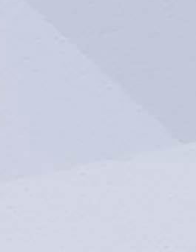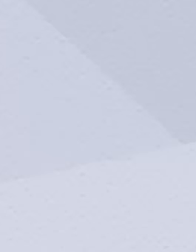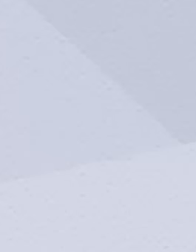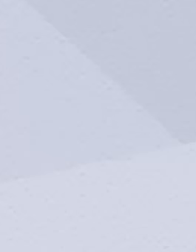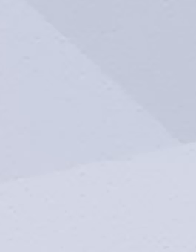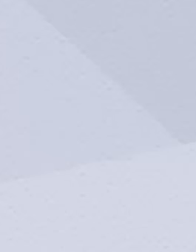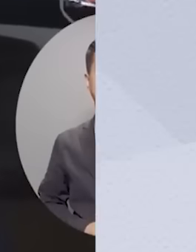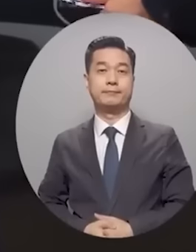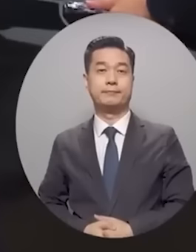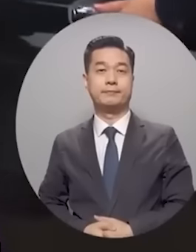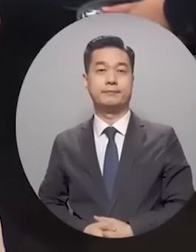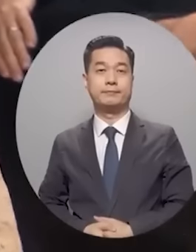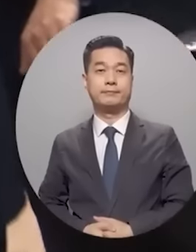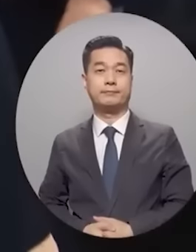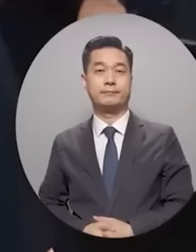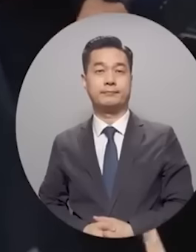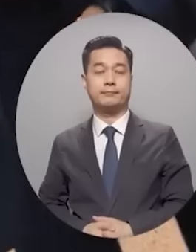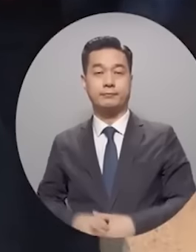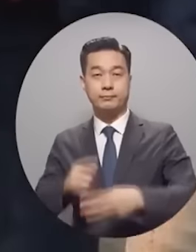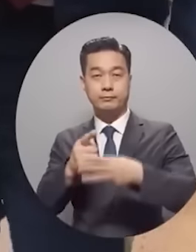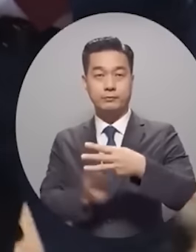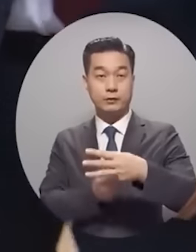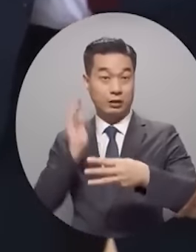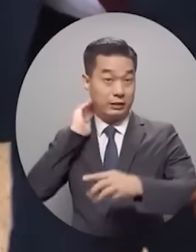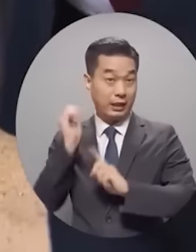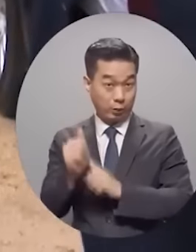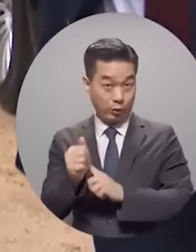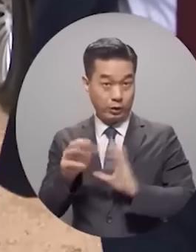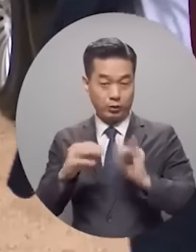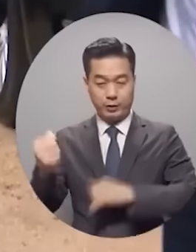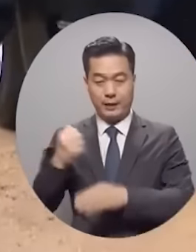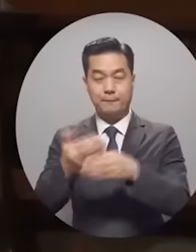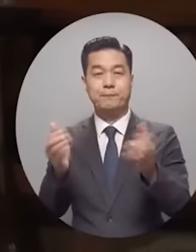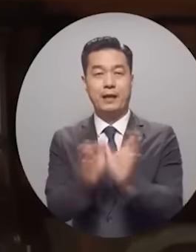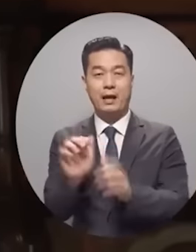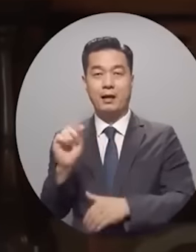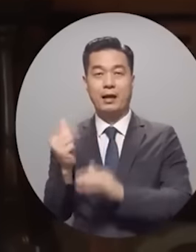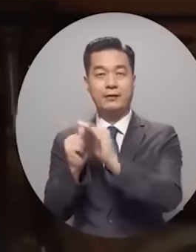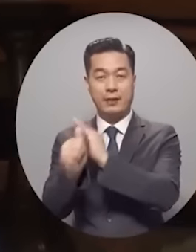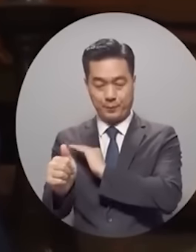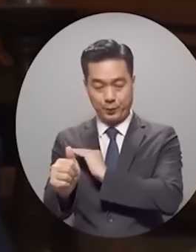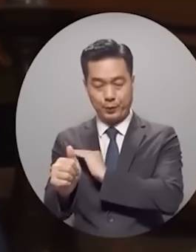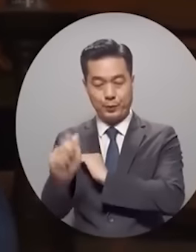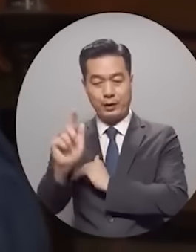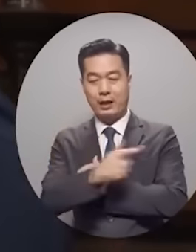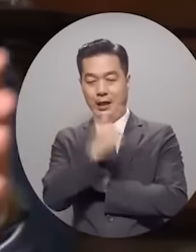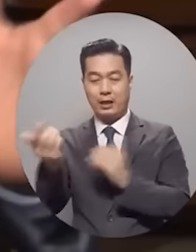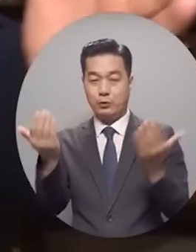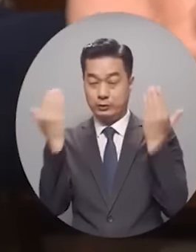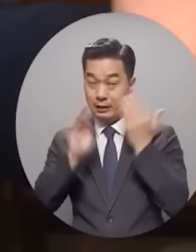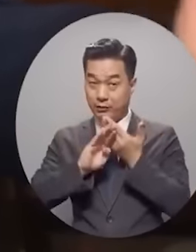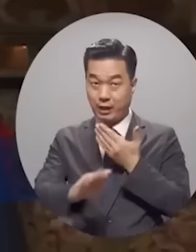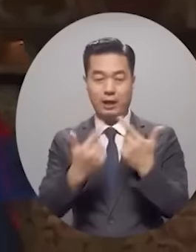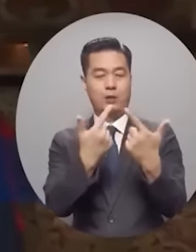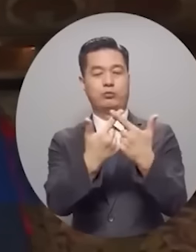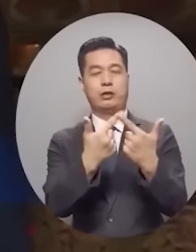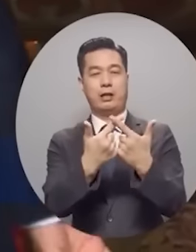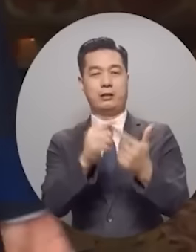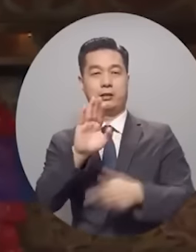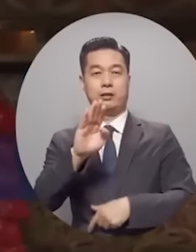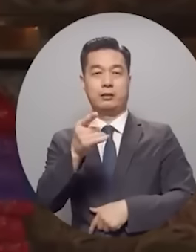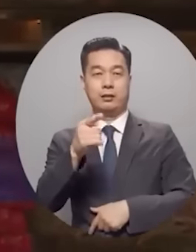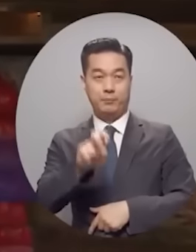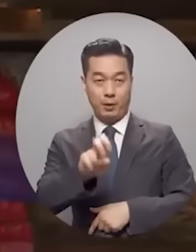참조하면 됩니다 윤성열 대통령이 국민의 임 한동훈 대표와 면담 하루 뒤 부산 범어사를 찾았습니다